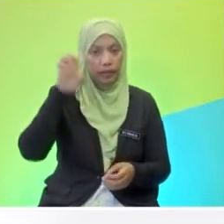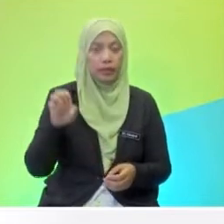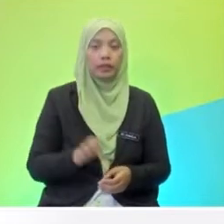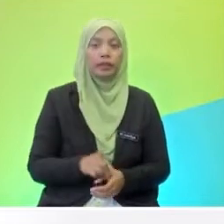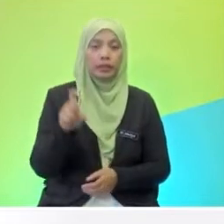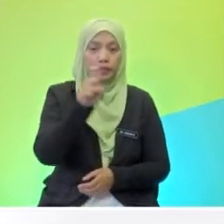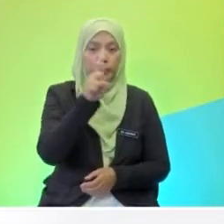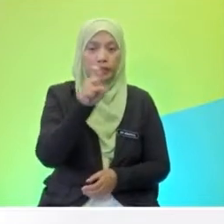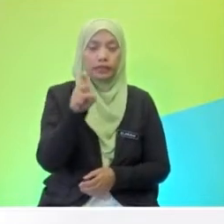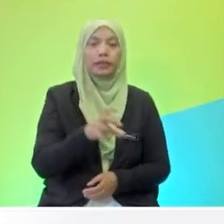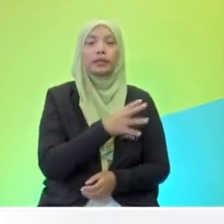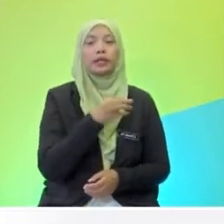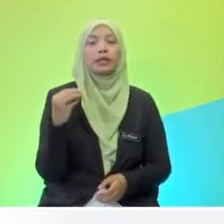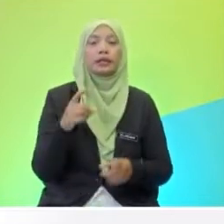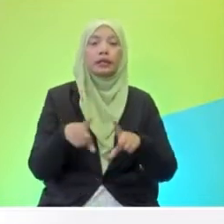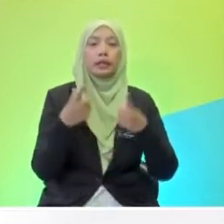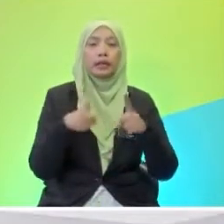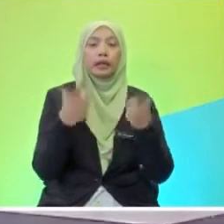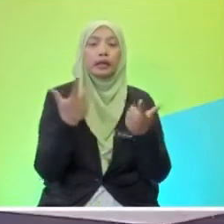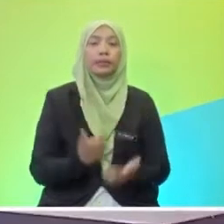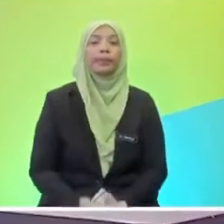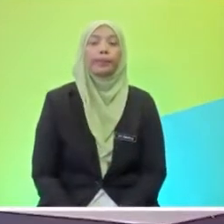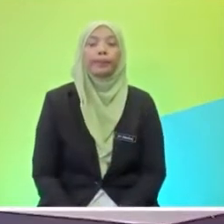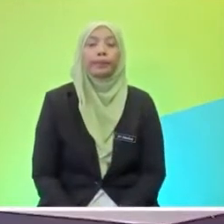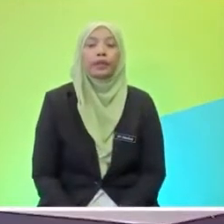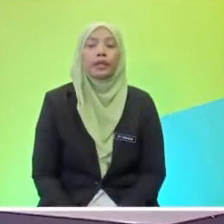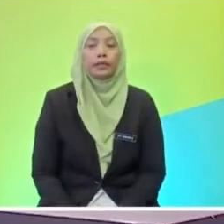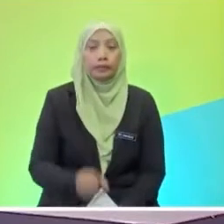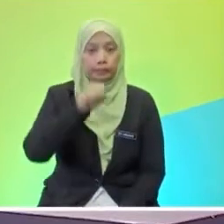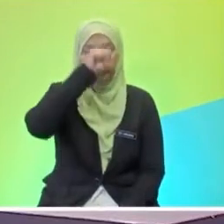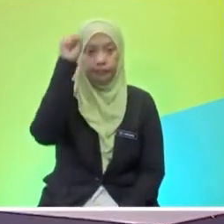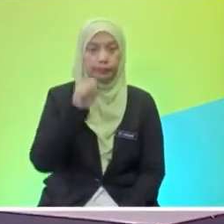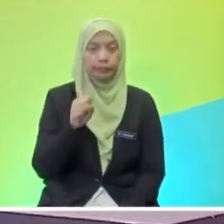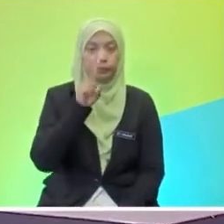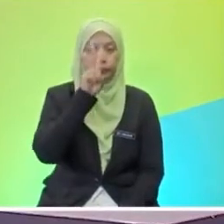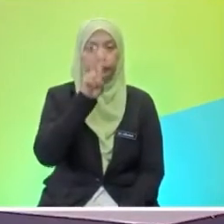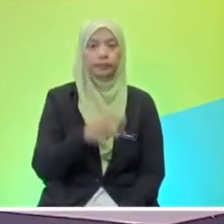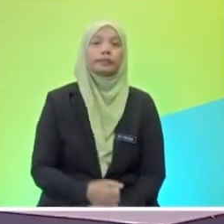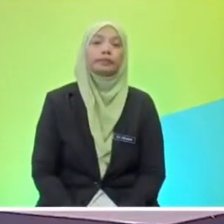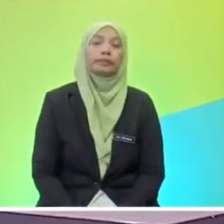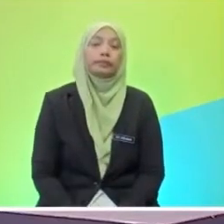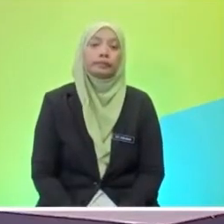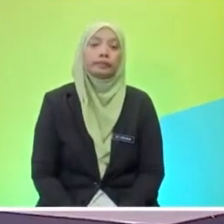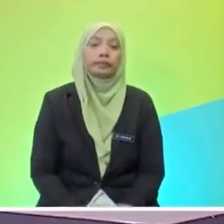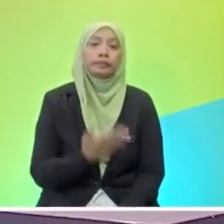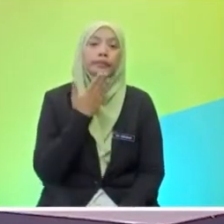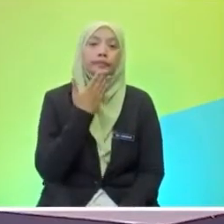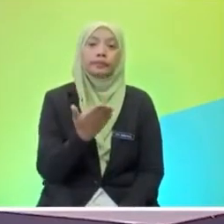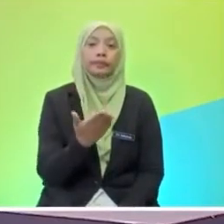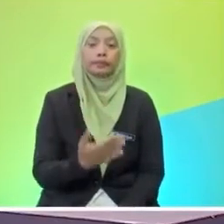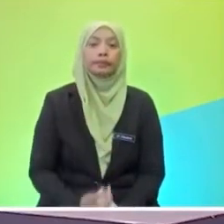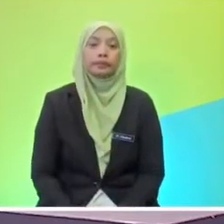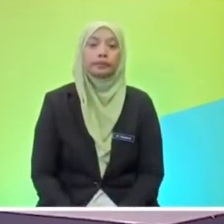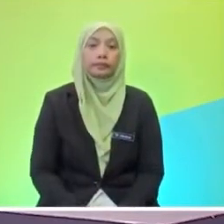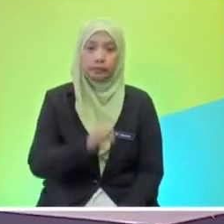dan lain-lain barang soal dan 2 Oke terima kasih Najwa baik oke kita